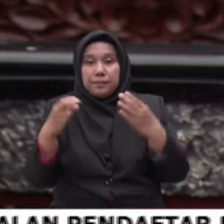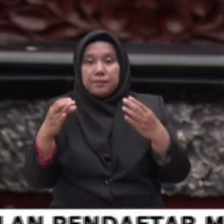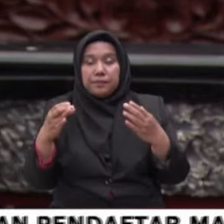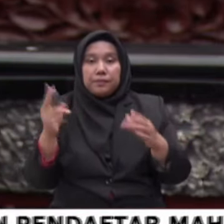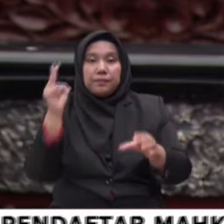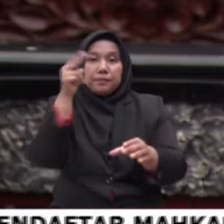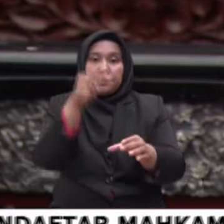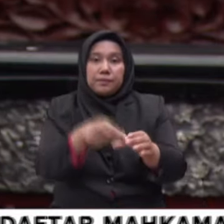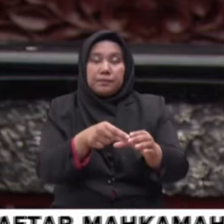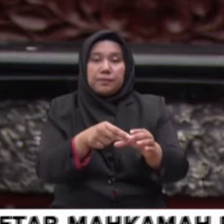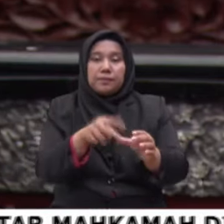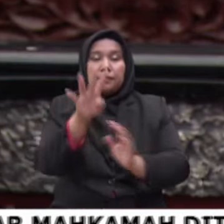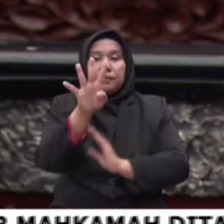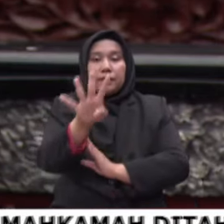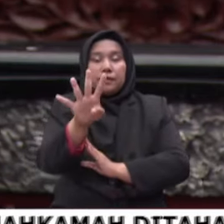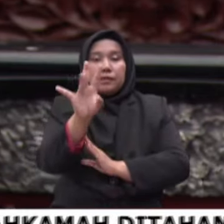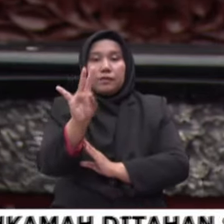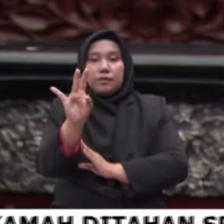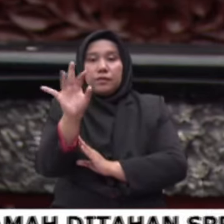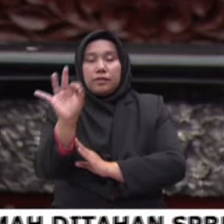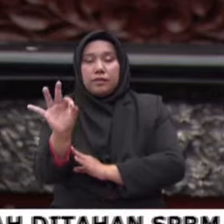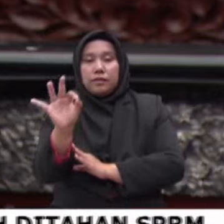yang melibatkan 479588